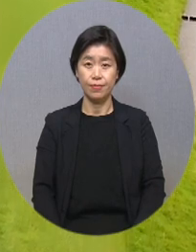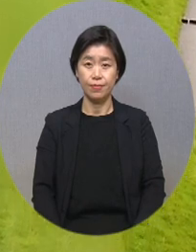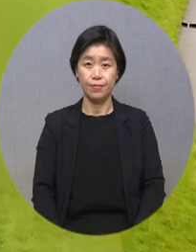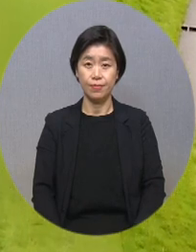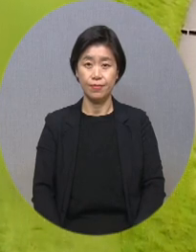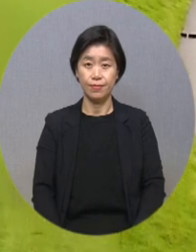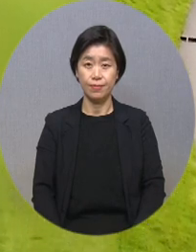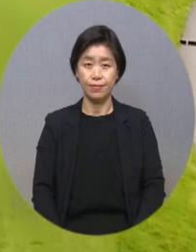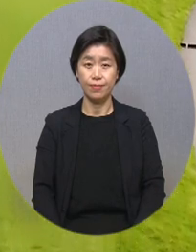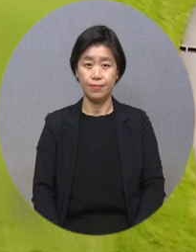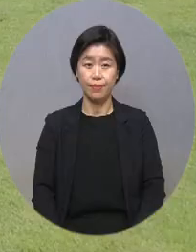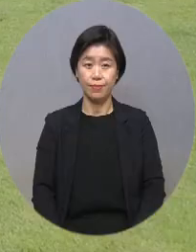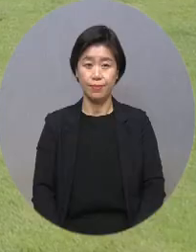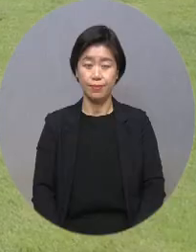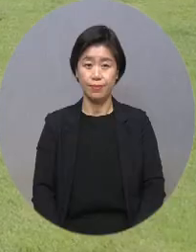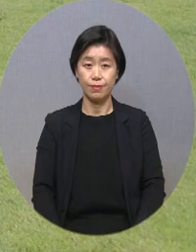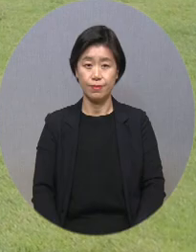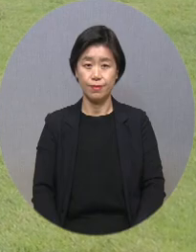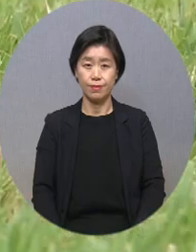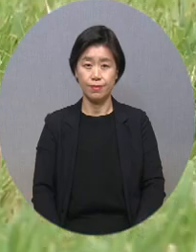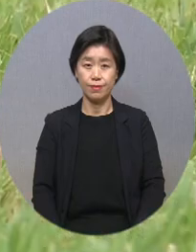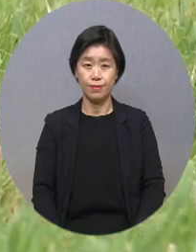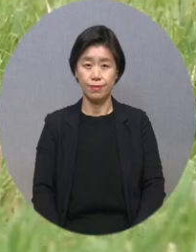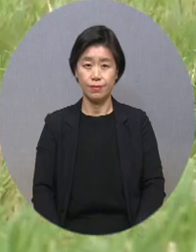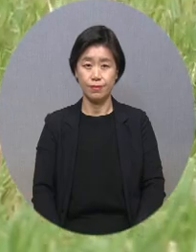아, 어? 너무 왼쪽이다.